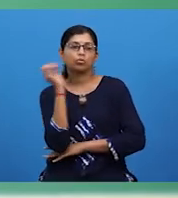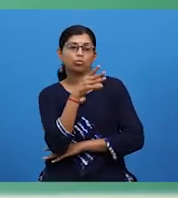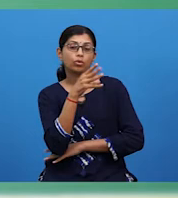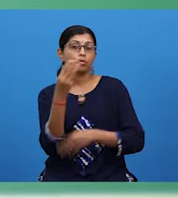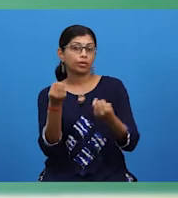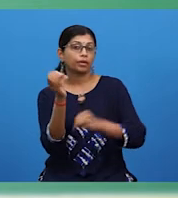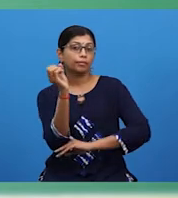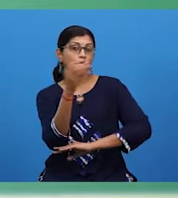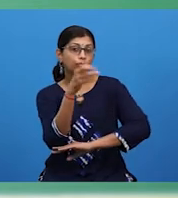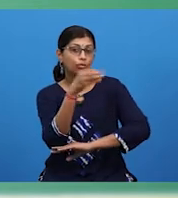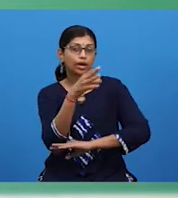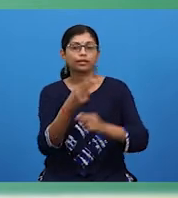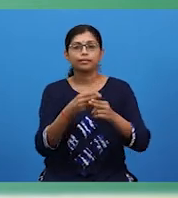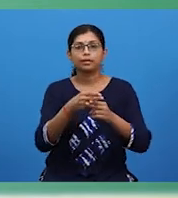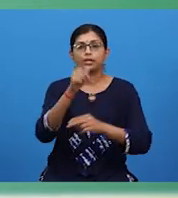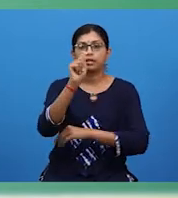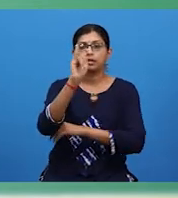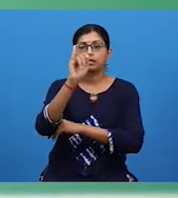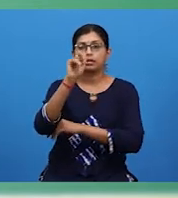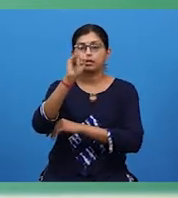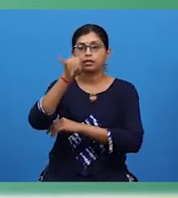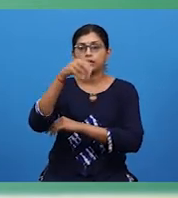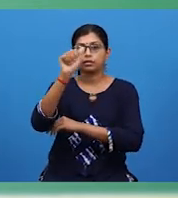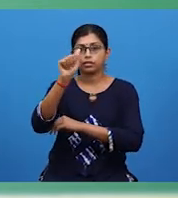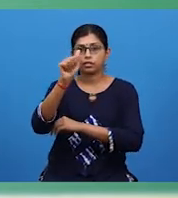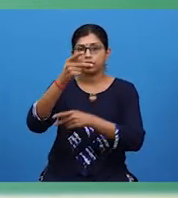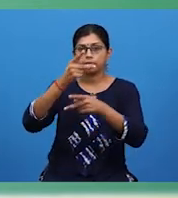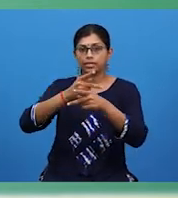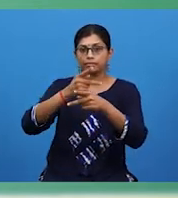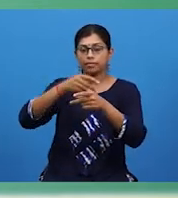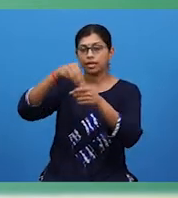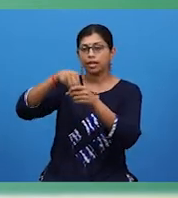memasuki rektum dan tersimpan sementara di dalamnya.